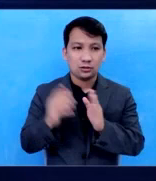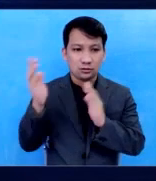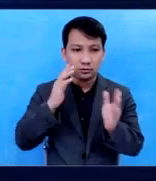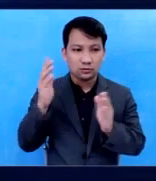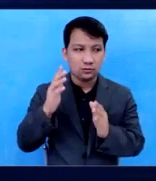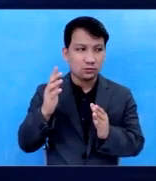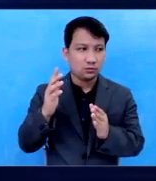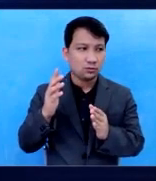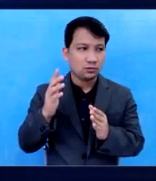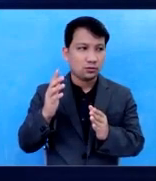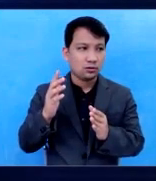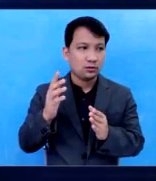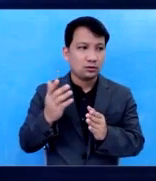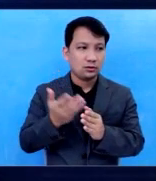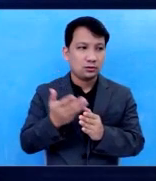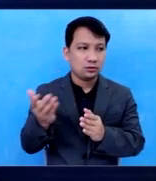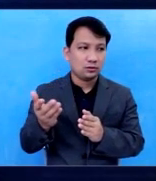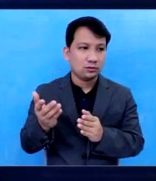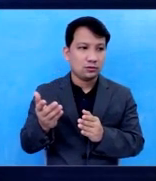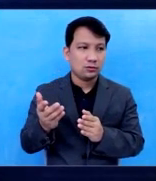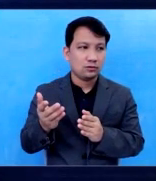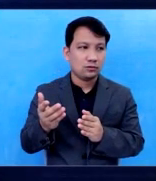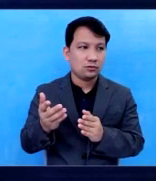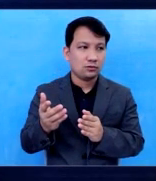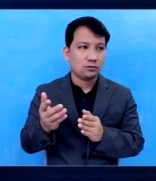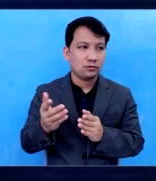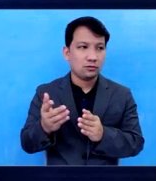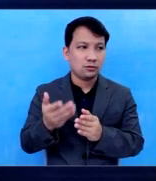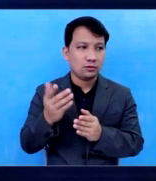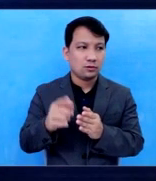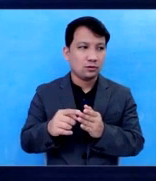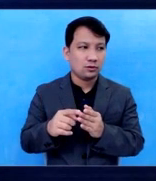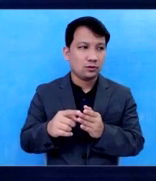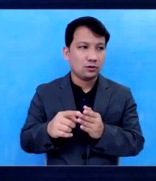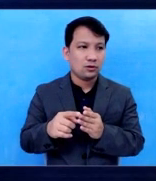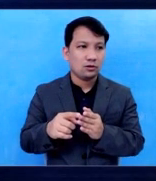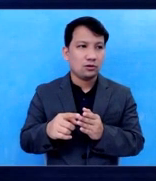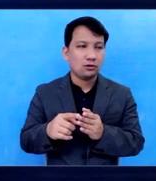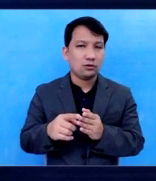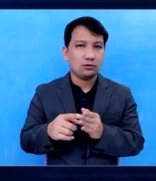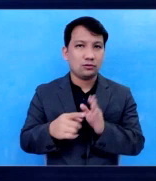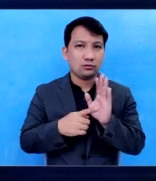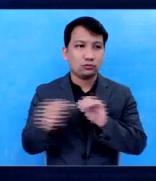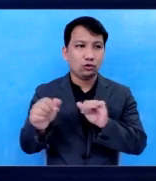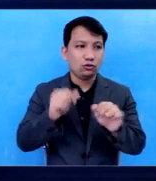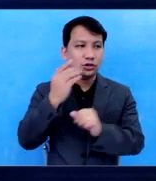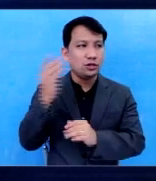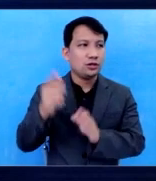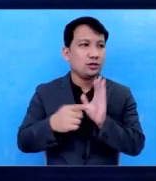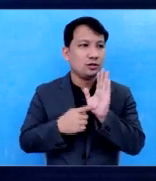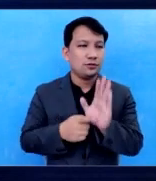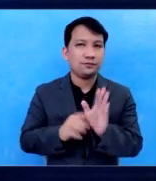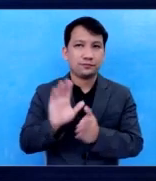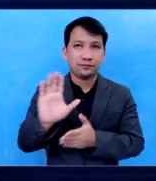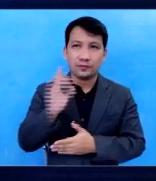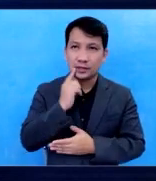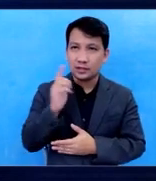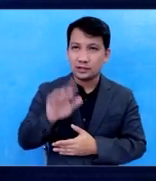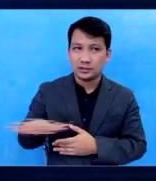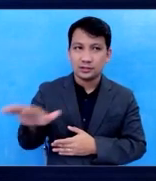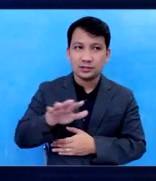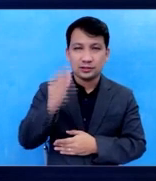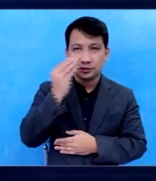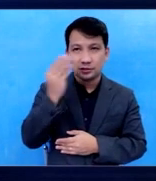magkaroon sila ng mga mitigation plans at saka mga activities para masugpo yung dengue dyan sa kanilang mga